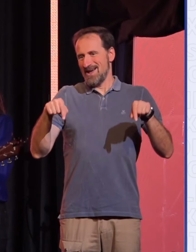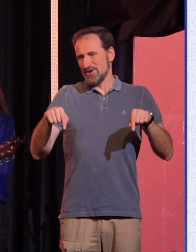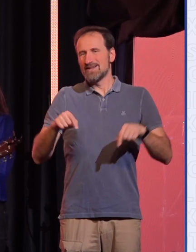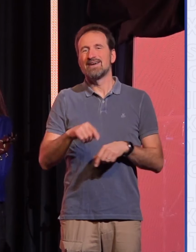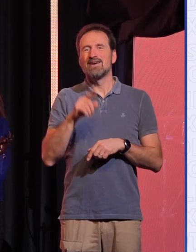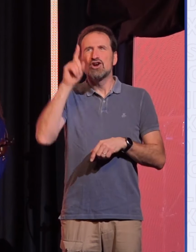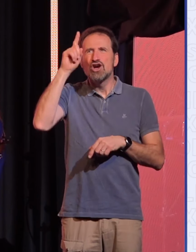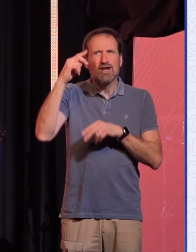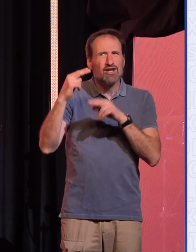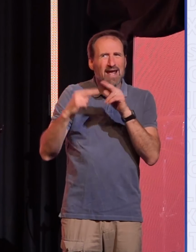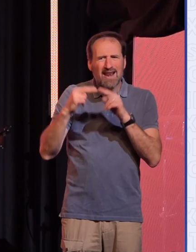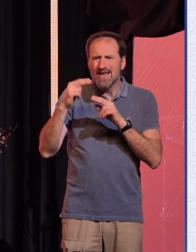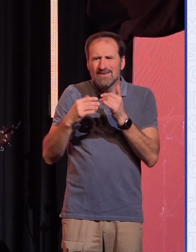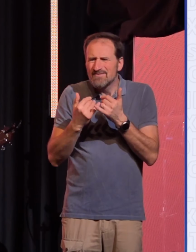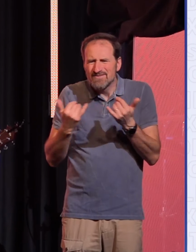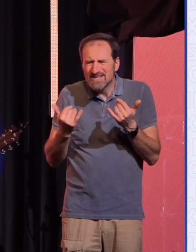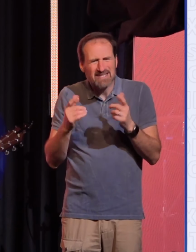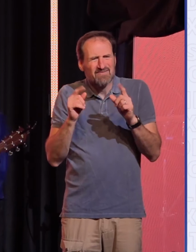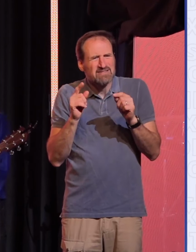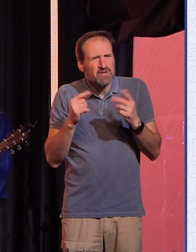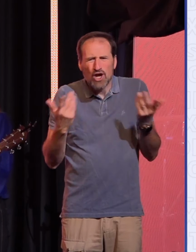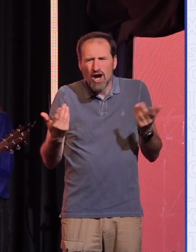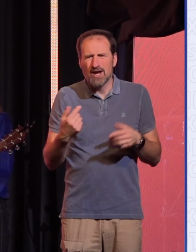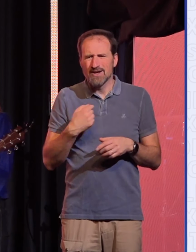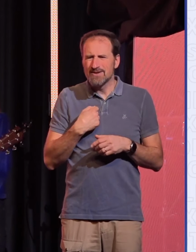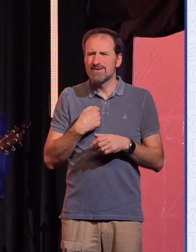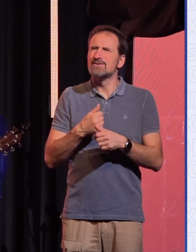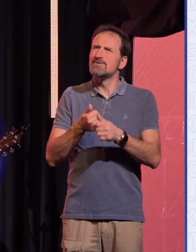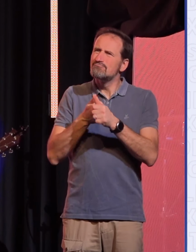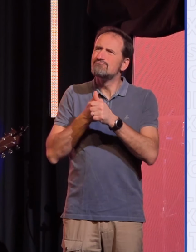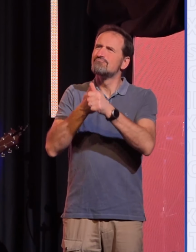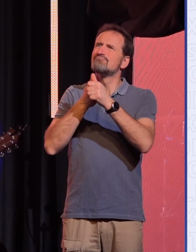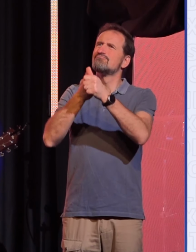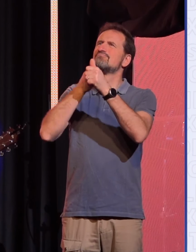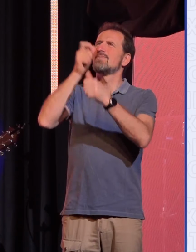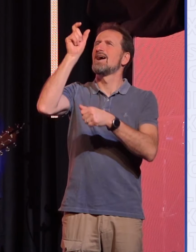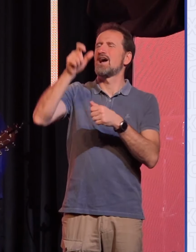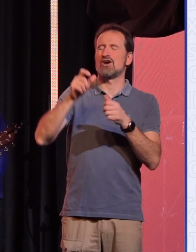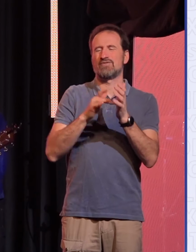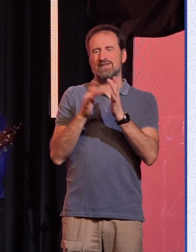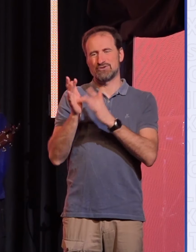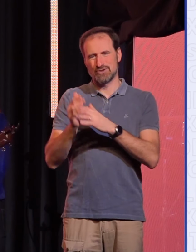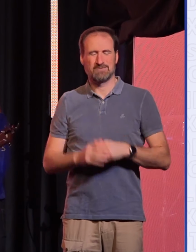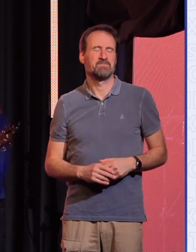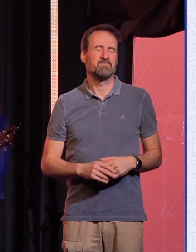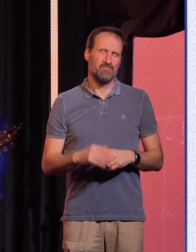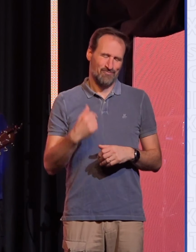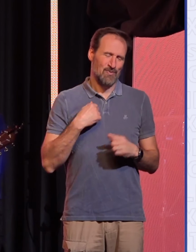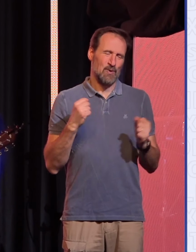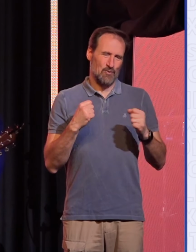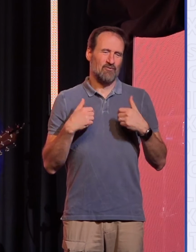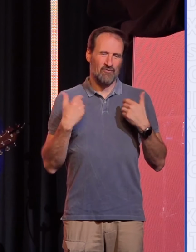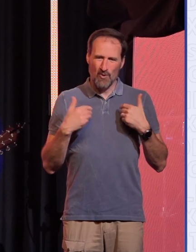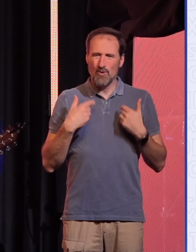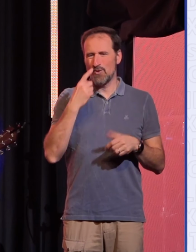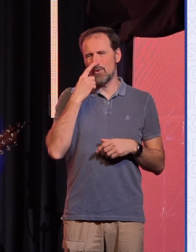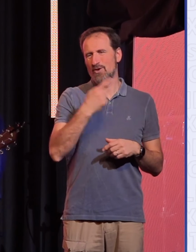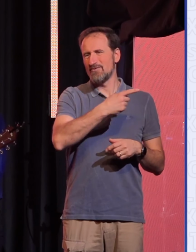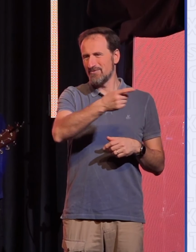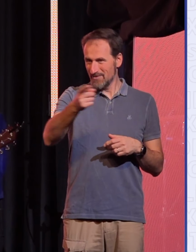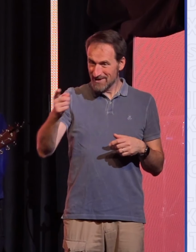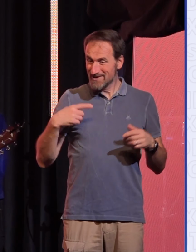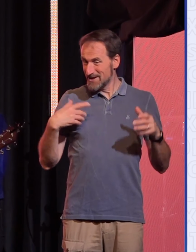was es bedeutet, in diese Nachfolge hineinzukommen. Und ich würde mich auf alle Fälle freuen, mit euch mich einfach nochmal zu connecten